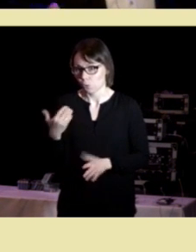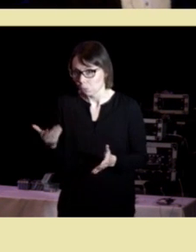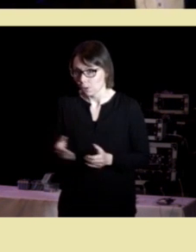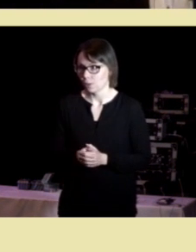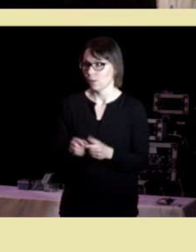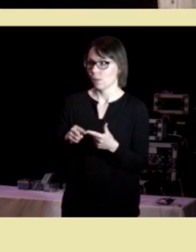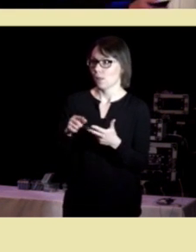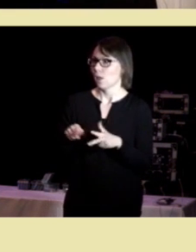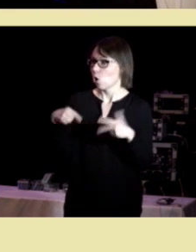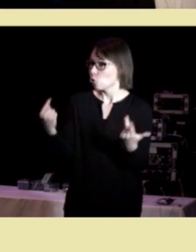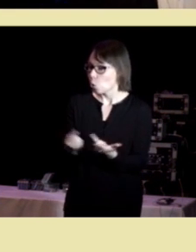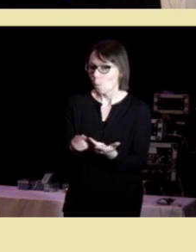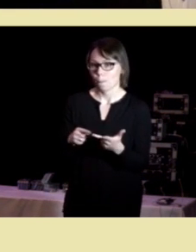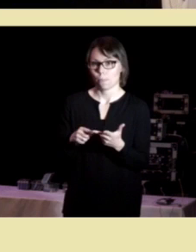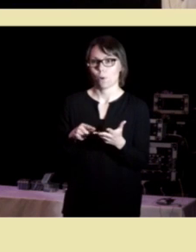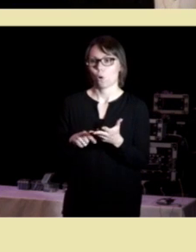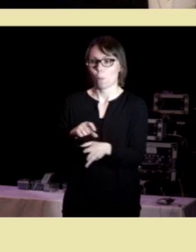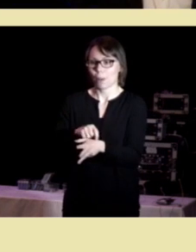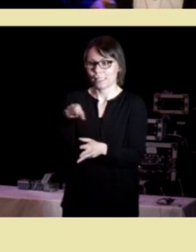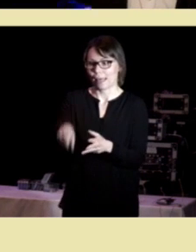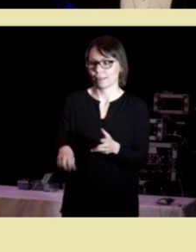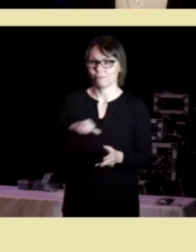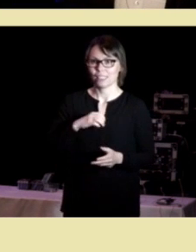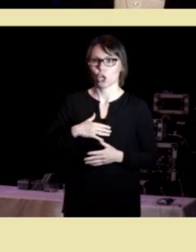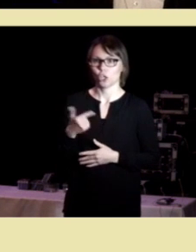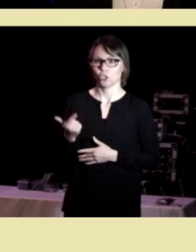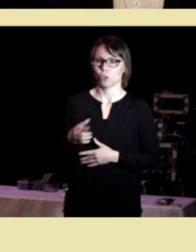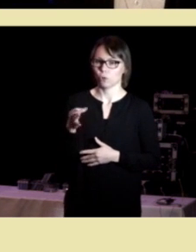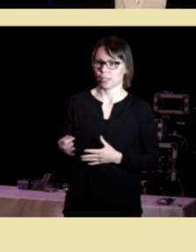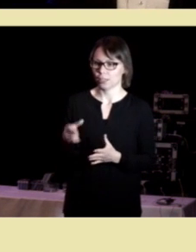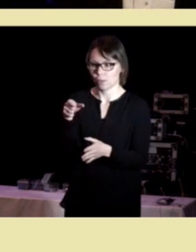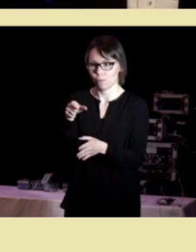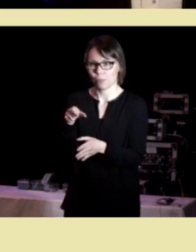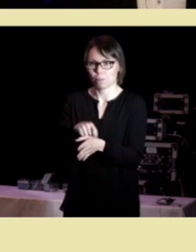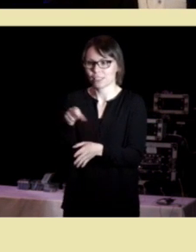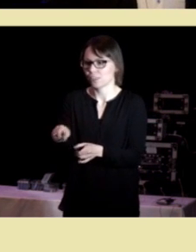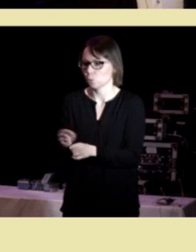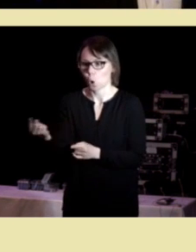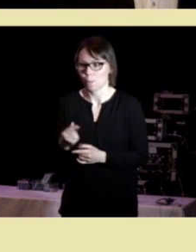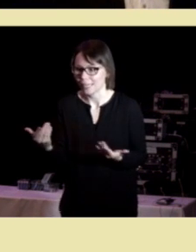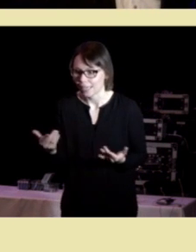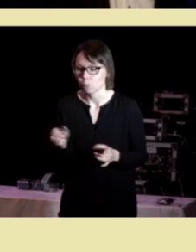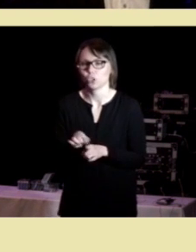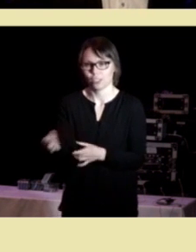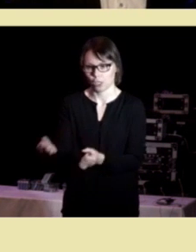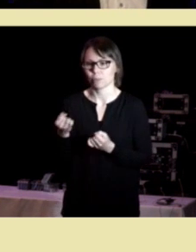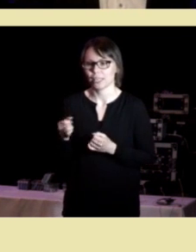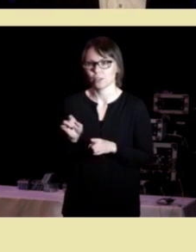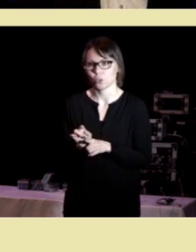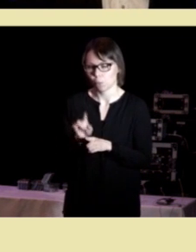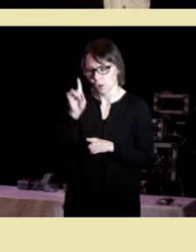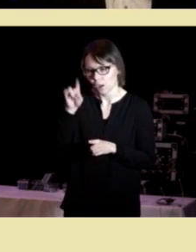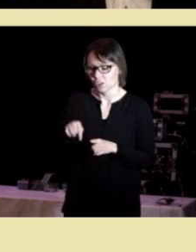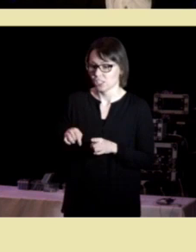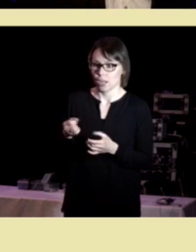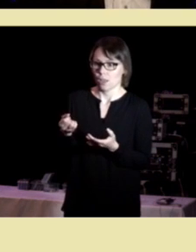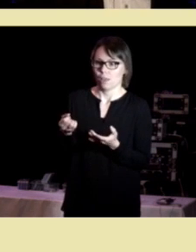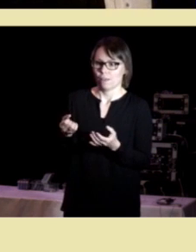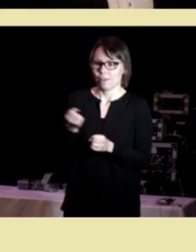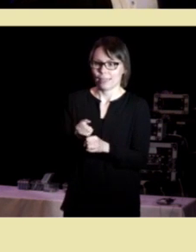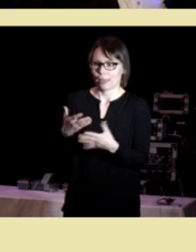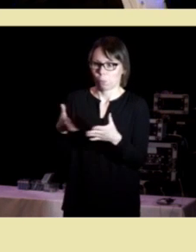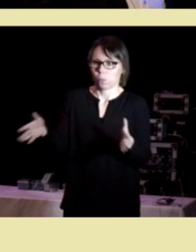det. Rom, og ikke minst pasienten. Hvis du har 7% av pasientene som ikke dukker opp, så er det faktisk en kapasitetslekkasje uten